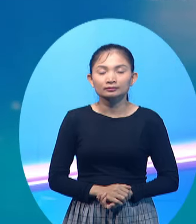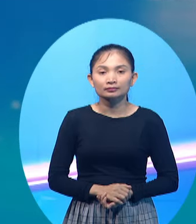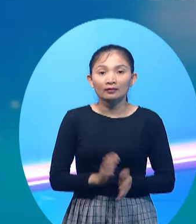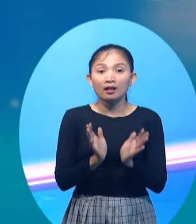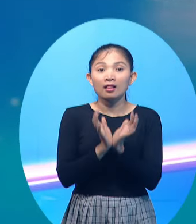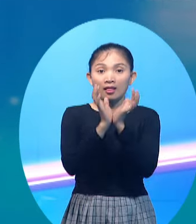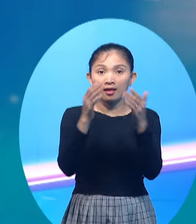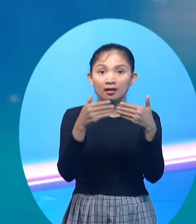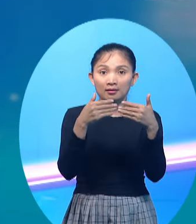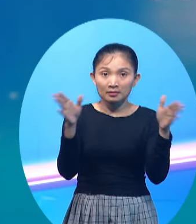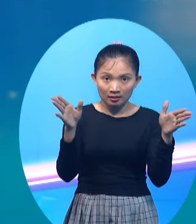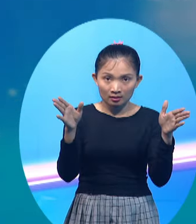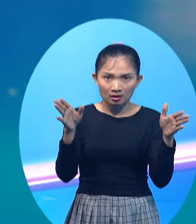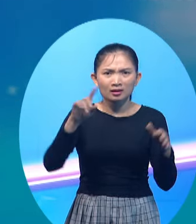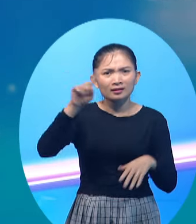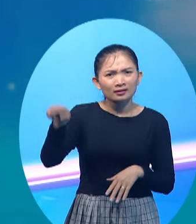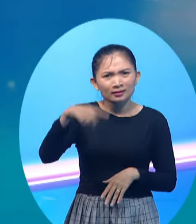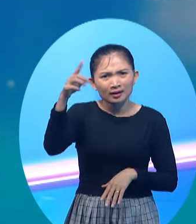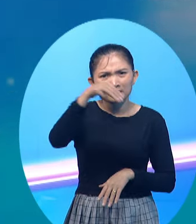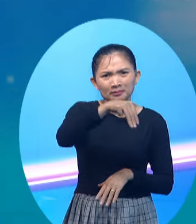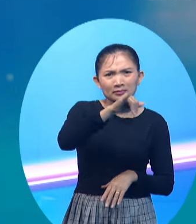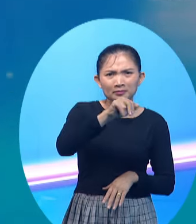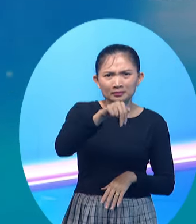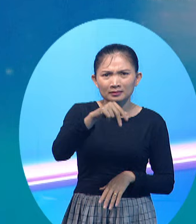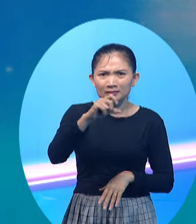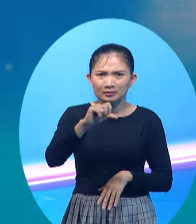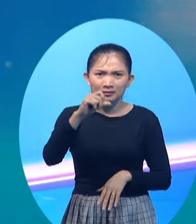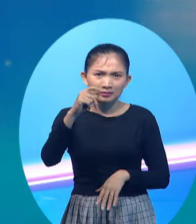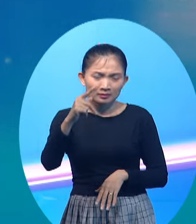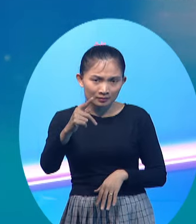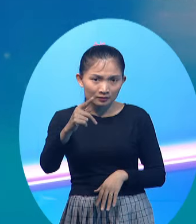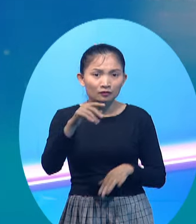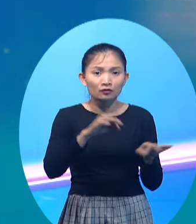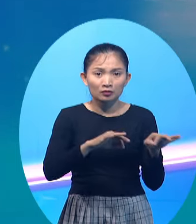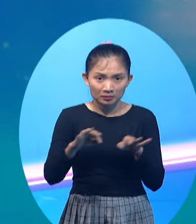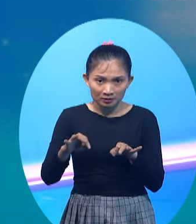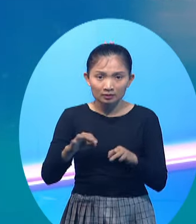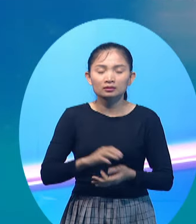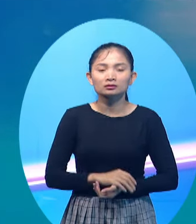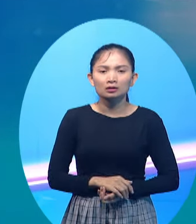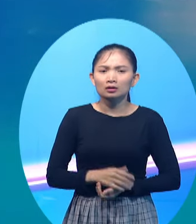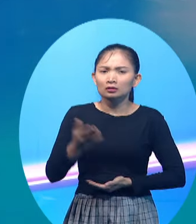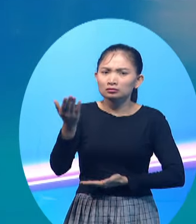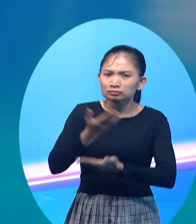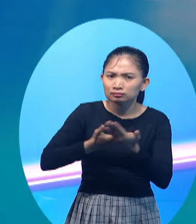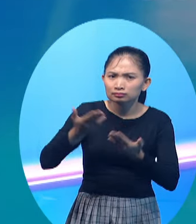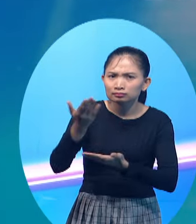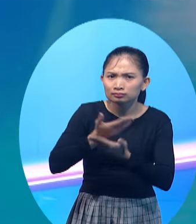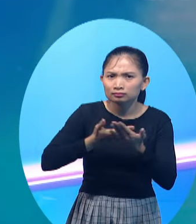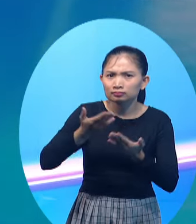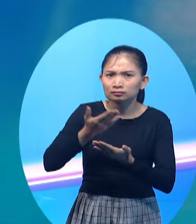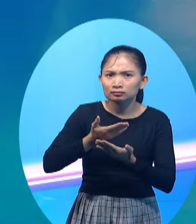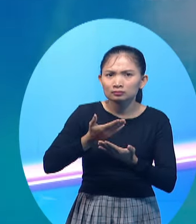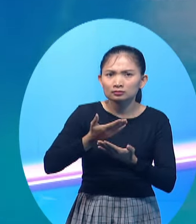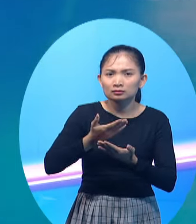Lễ khai mạc những ngày Minsk tại thành phố Hồ Chí Minh và diễn đàn doanh nghiệp Belarus Việt Nam vừa diễn ra sáng nay, tham dự có Phó Chủ tịch Ủy ban nhân dân thành phố